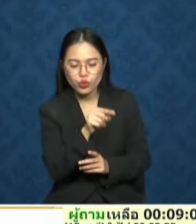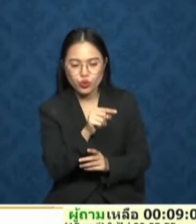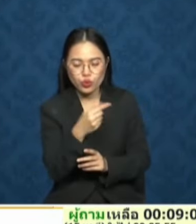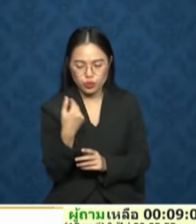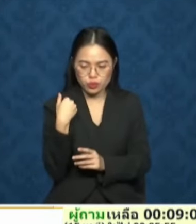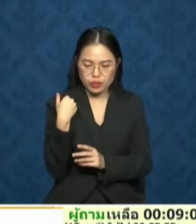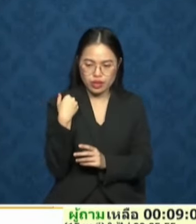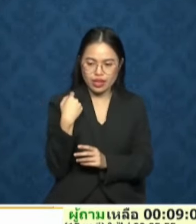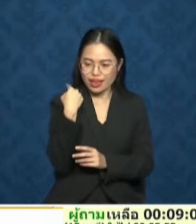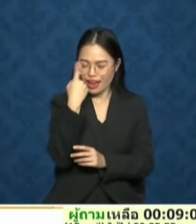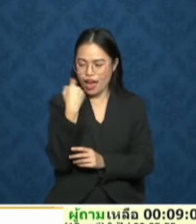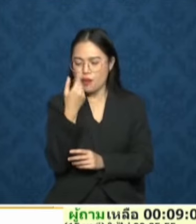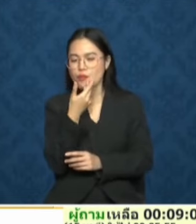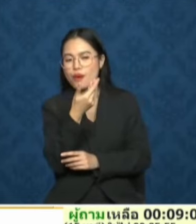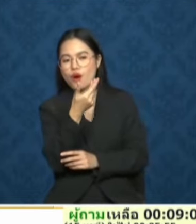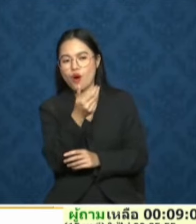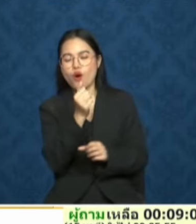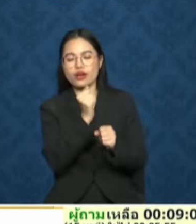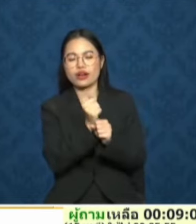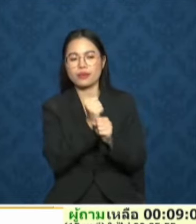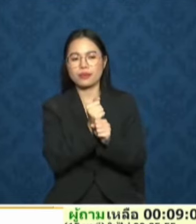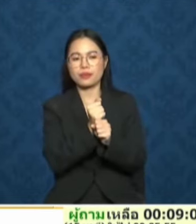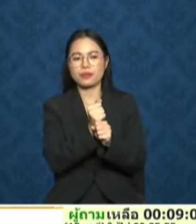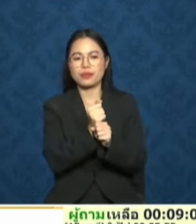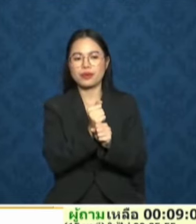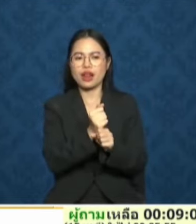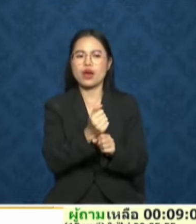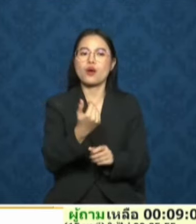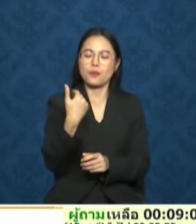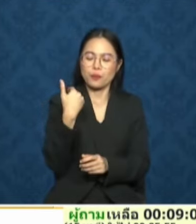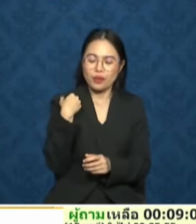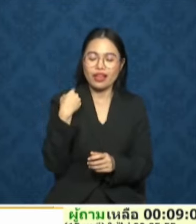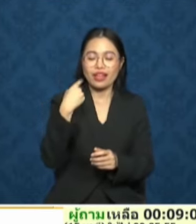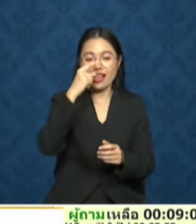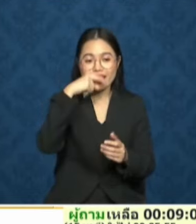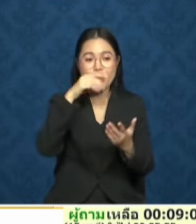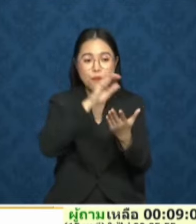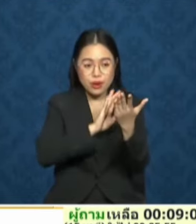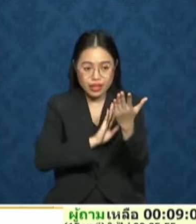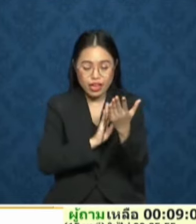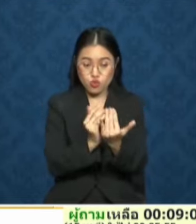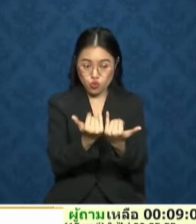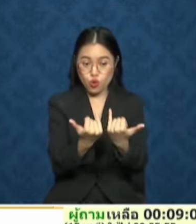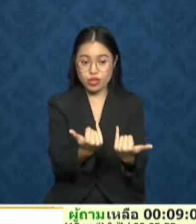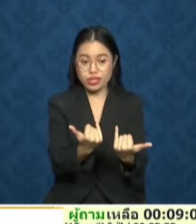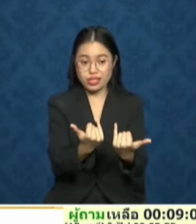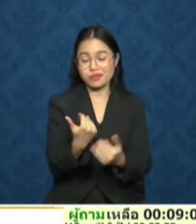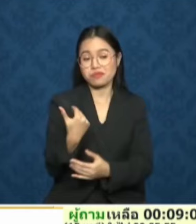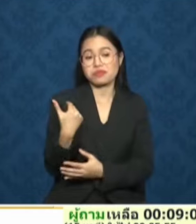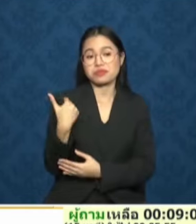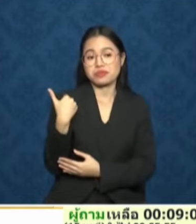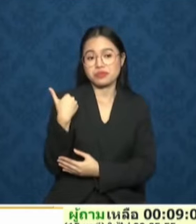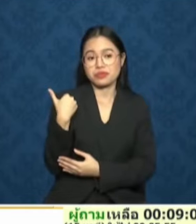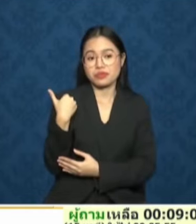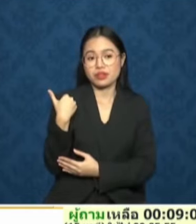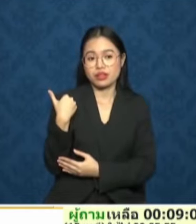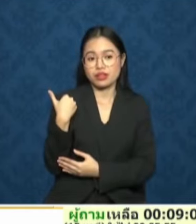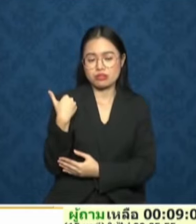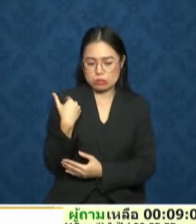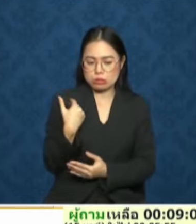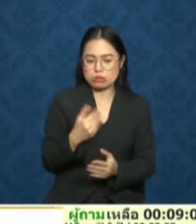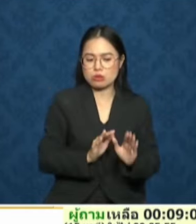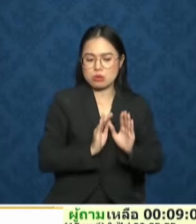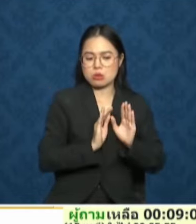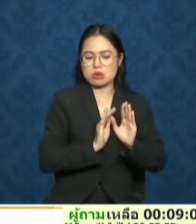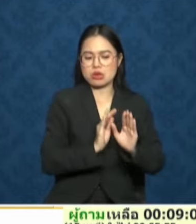ทมาขออนุญ่าตใทำการสำรวจก็ประกทฏว่าในประเถอะทั่ง sexuallyเรามีแ่ง Phi